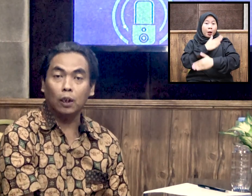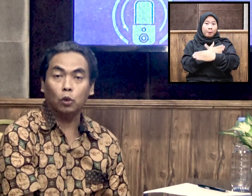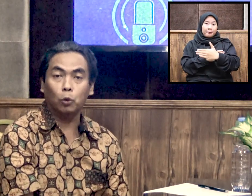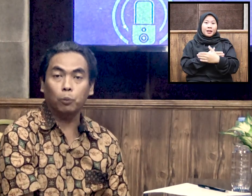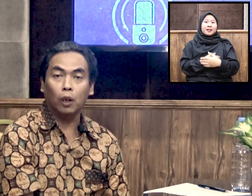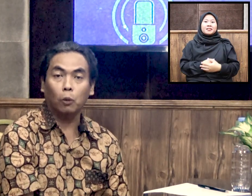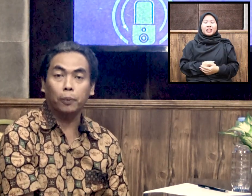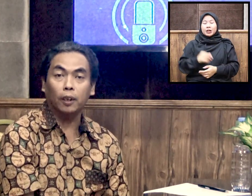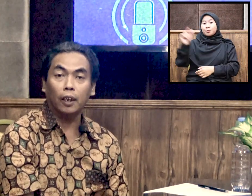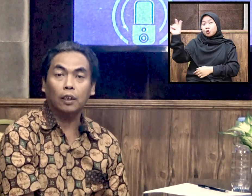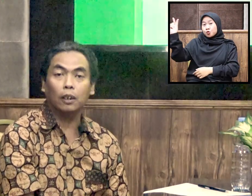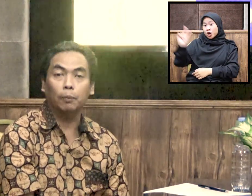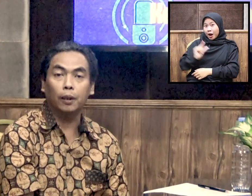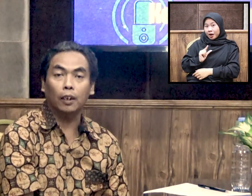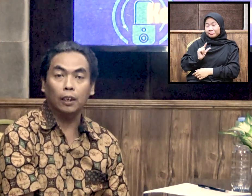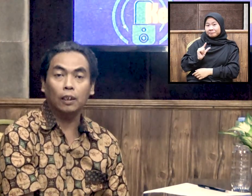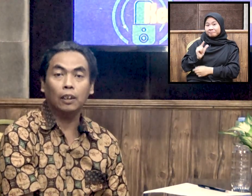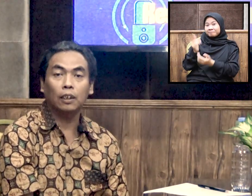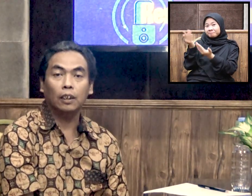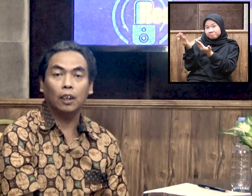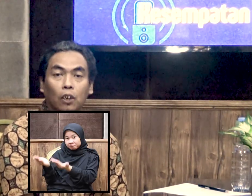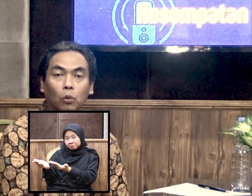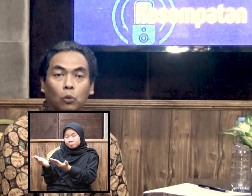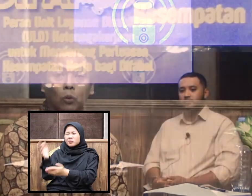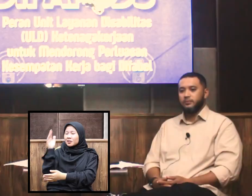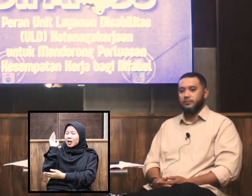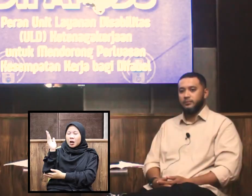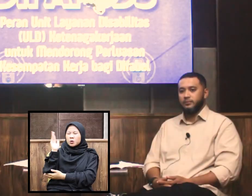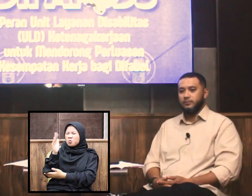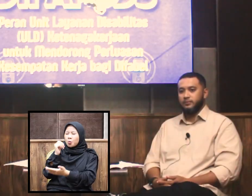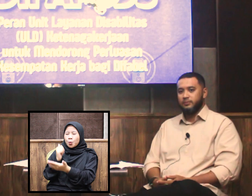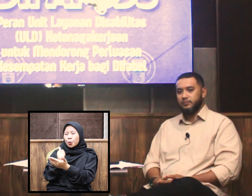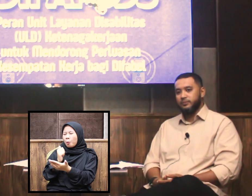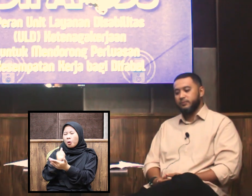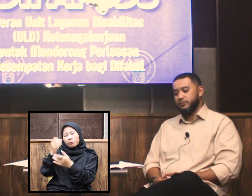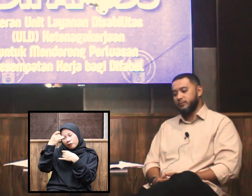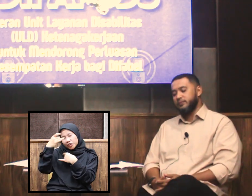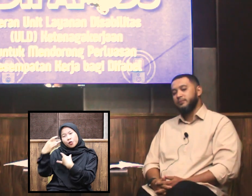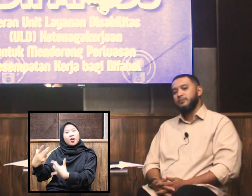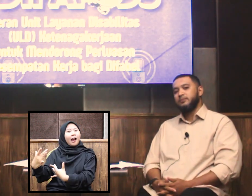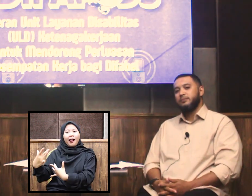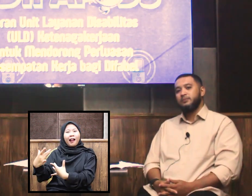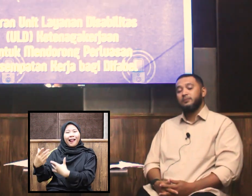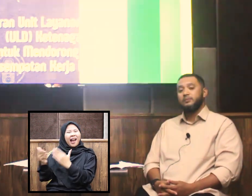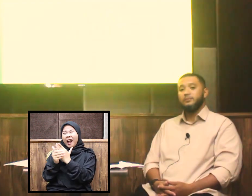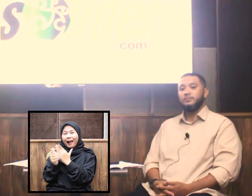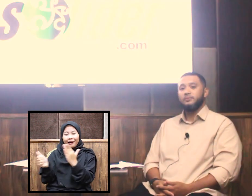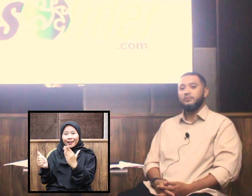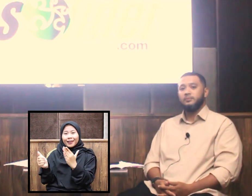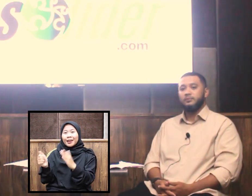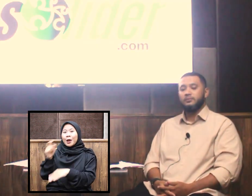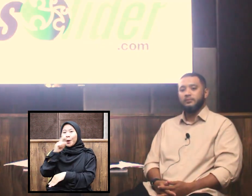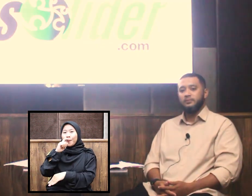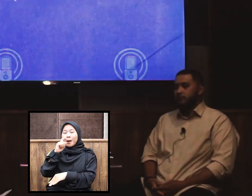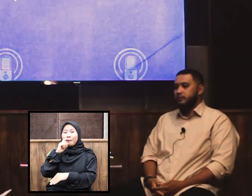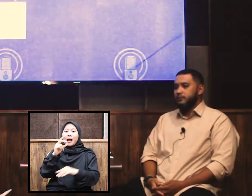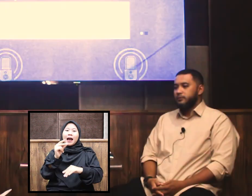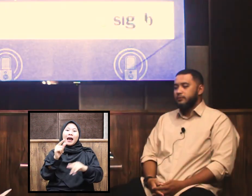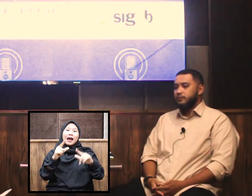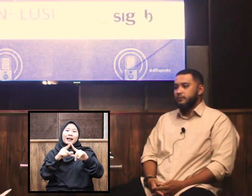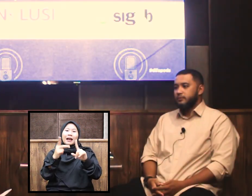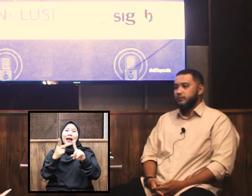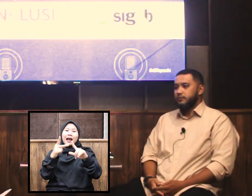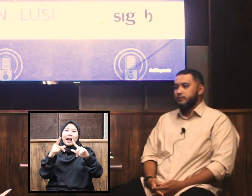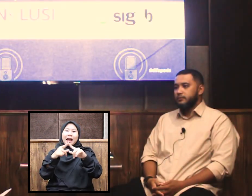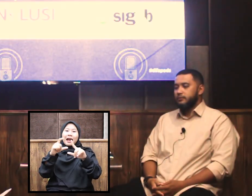narasumber yang cukup punya kompeten di bidang ini yaitu bapak Rahadian Eh adity Maulana untuk